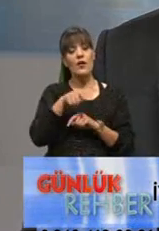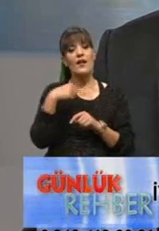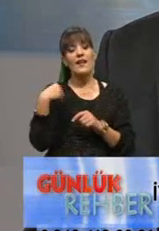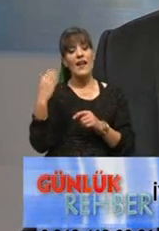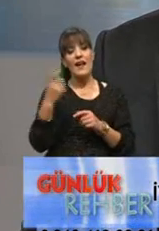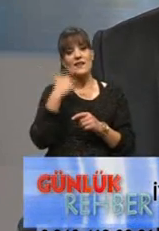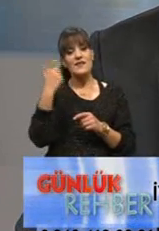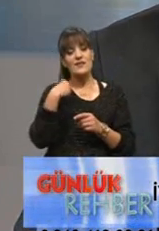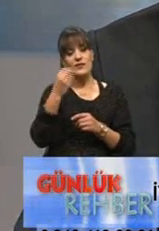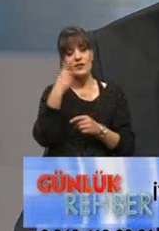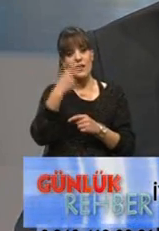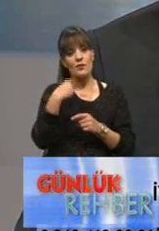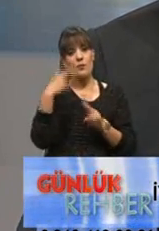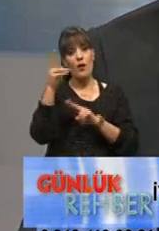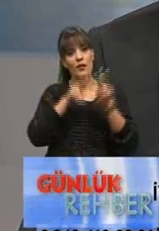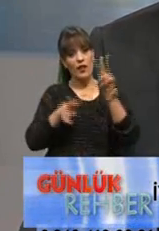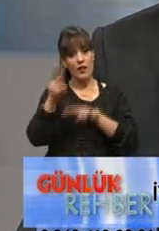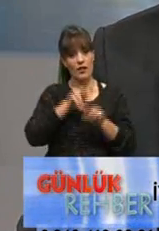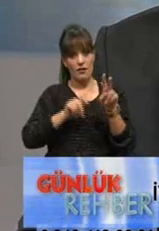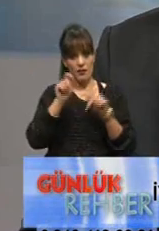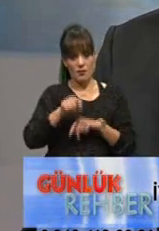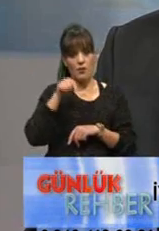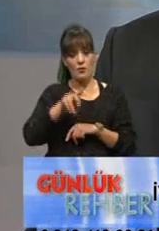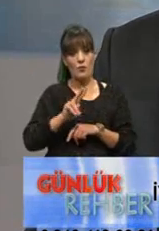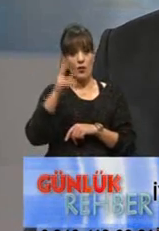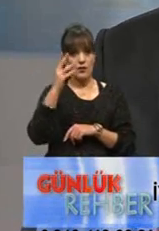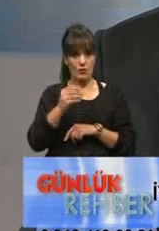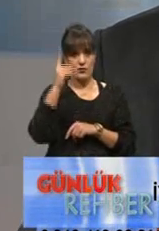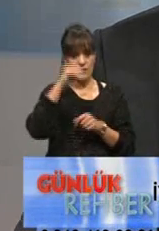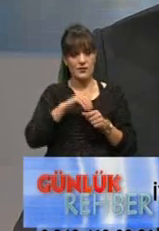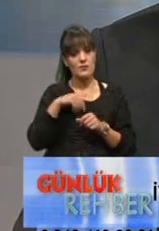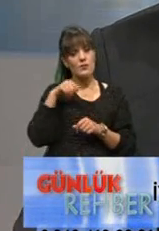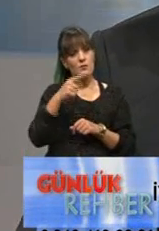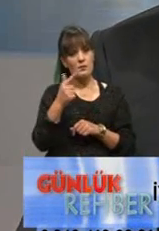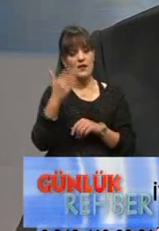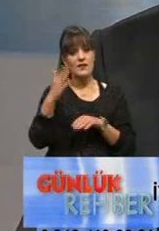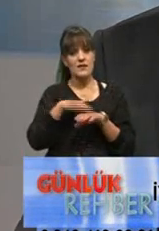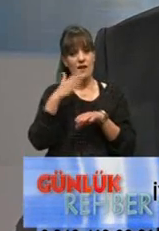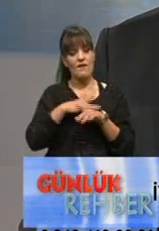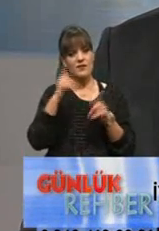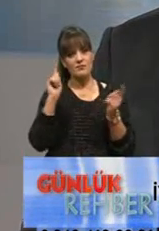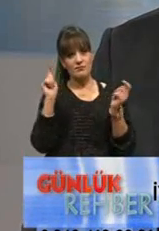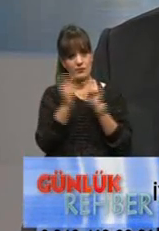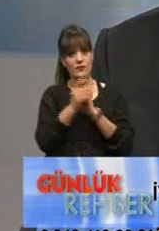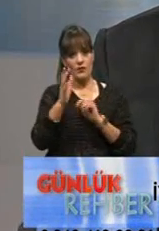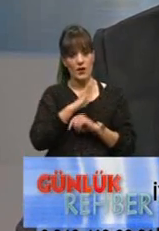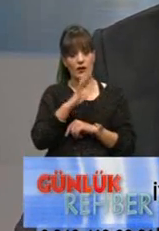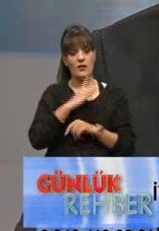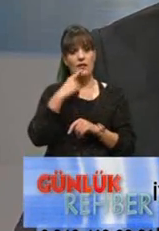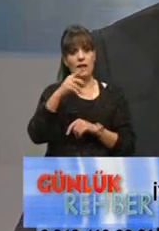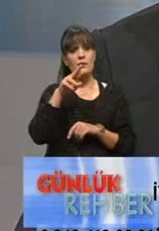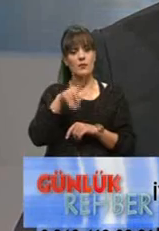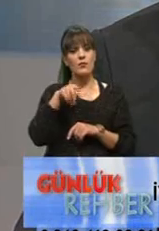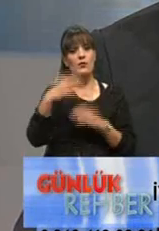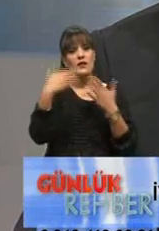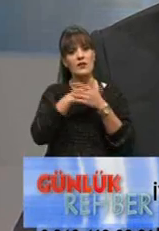modern düzenlemeyle yapmak. Aynen. Evet. Yani bu moda olduğu için buna biraz yavaş yavaş dönüyor. Dediğim gibi